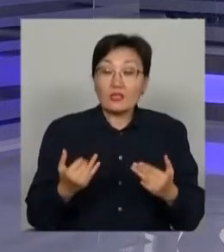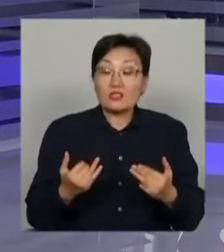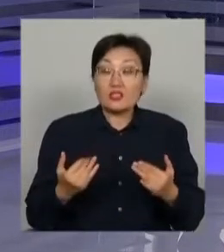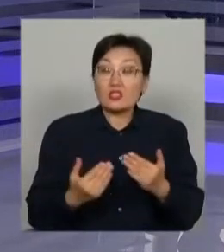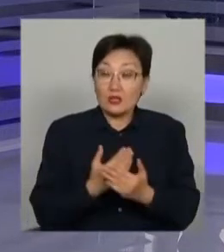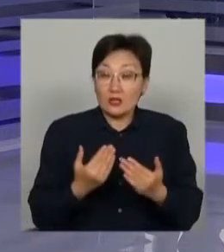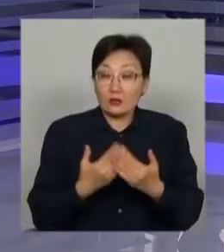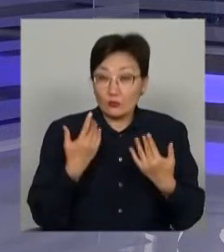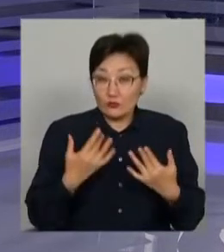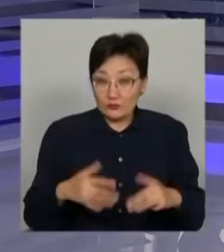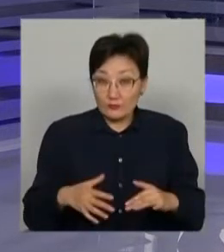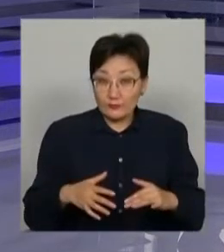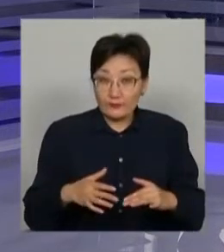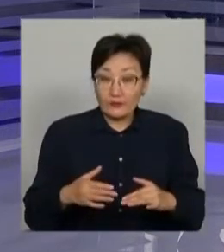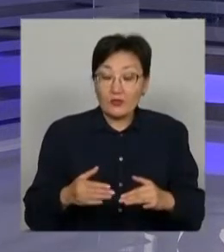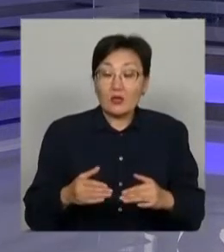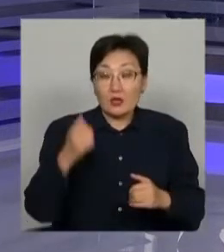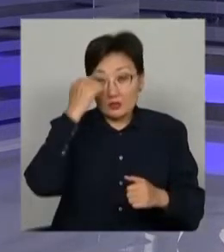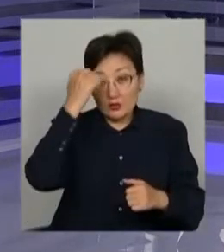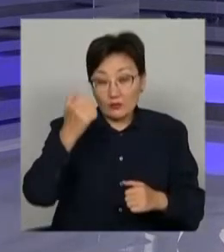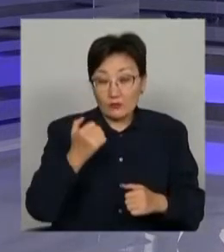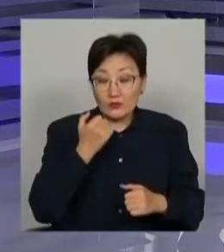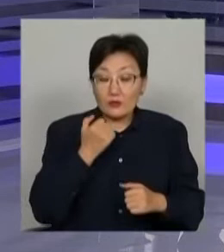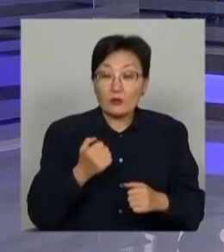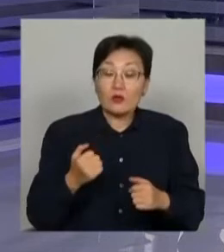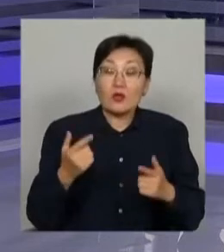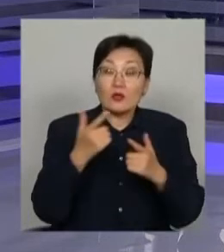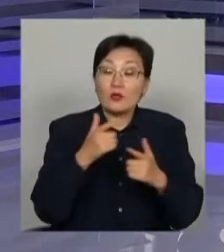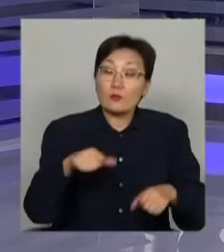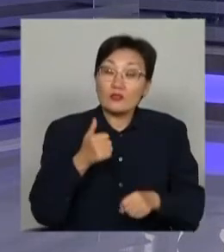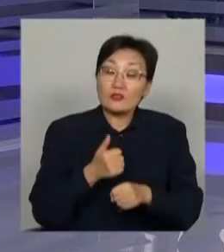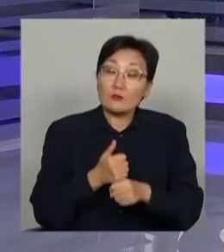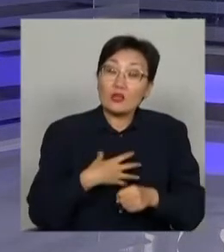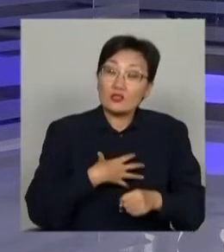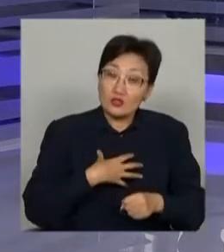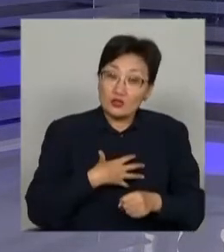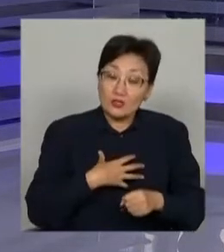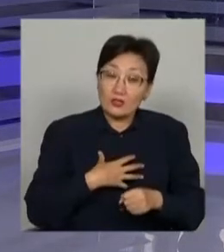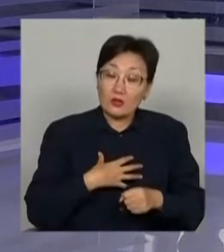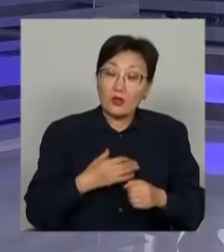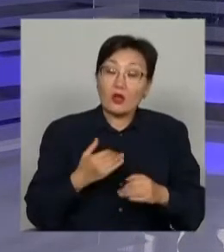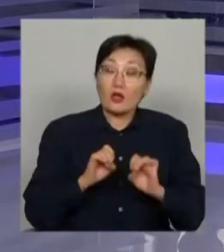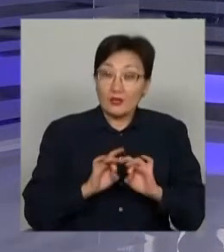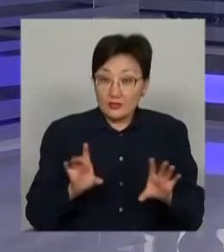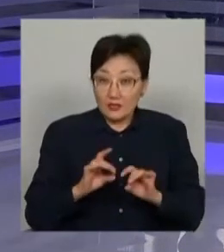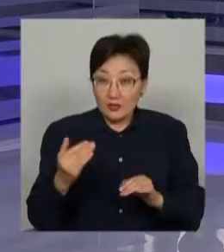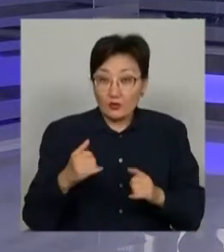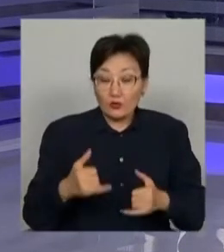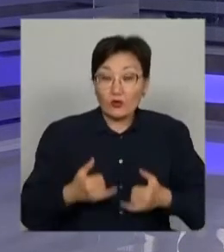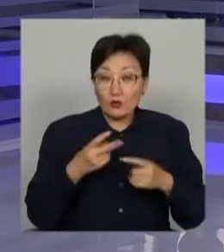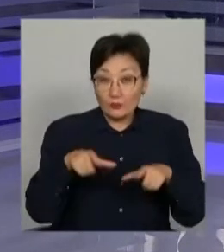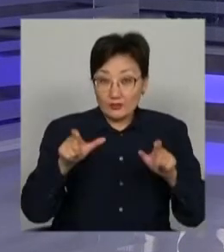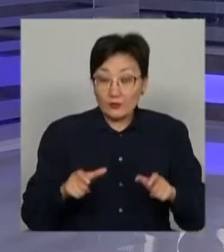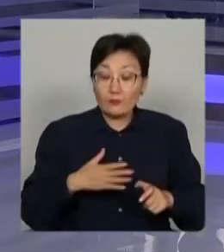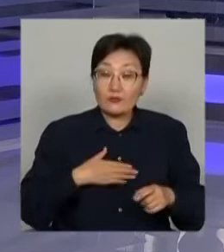сөз өзіңде. Өмір, рахмет. Жолдауда айтылған ең маңызды тұстарды бөлістің. Құрметті